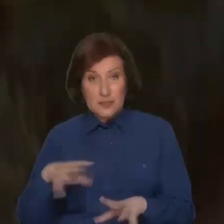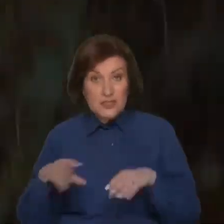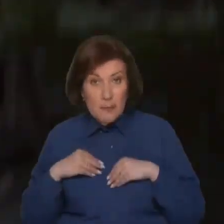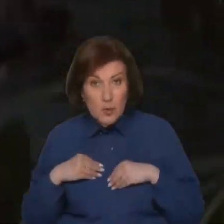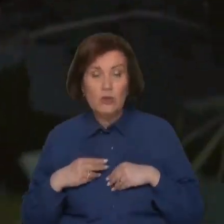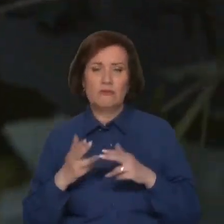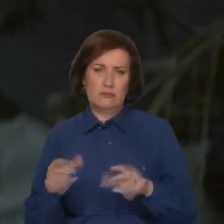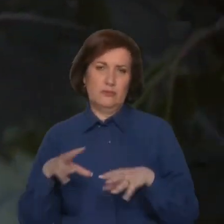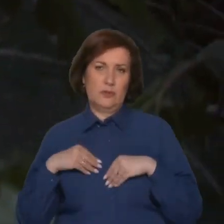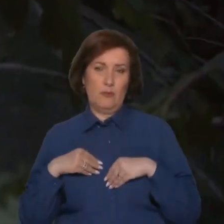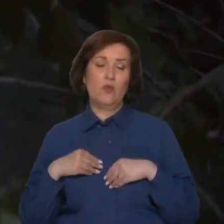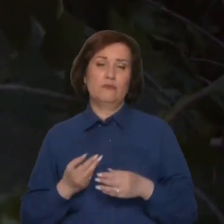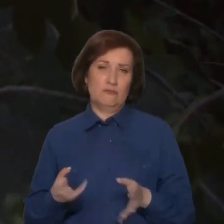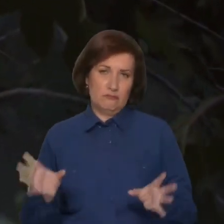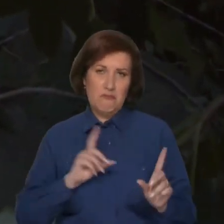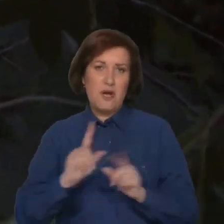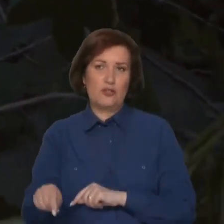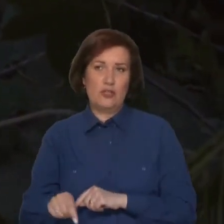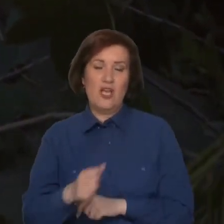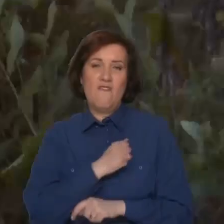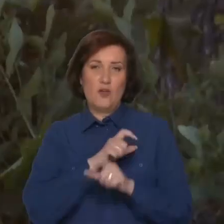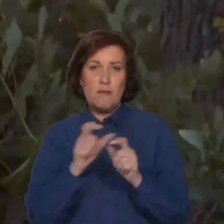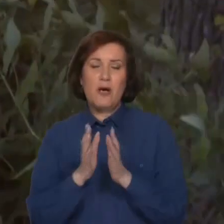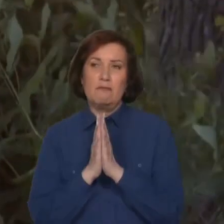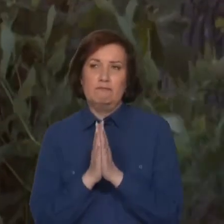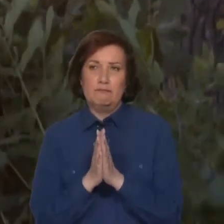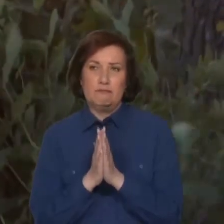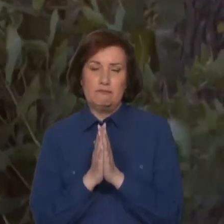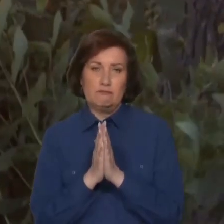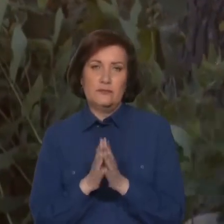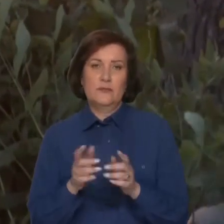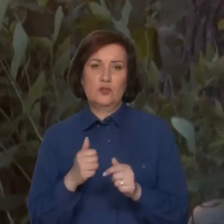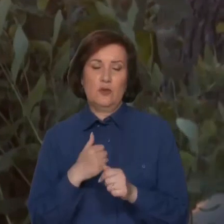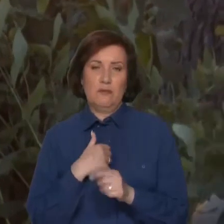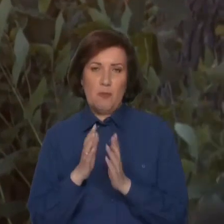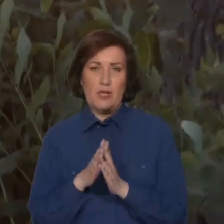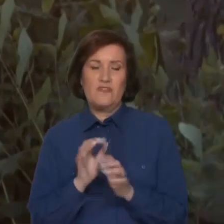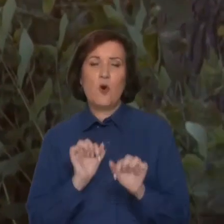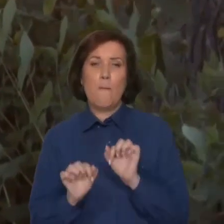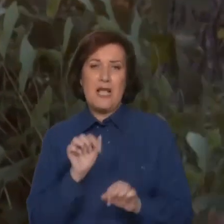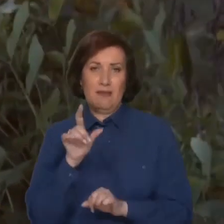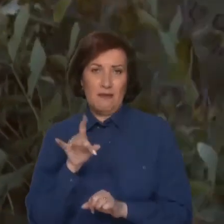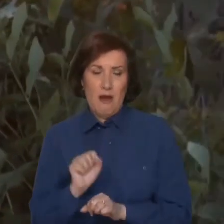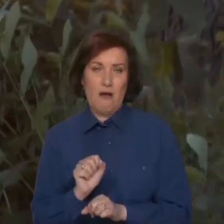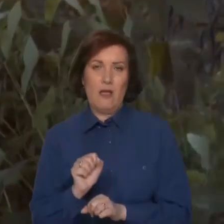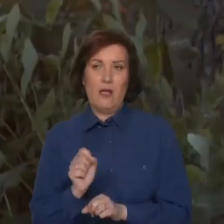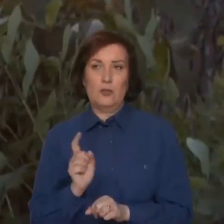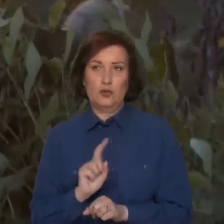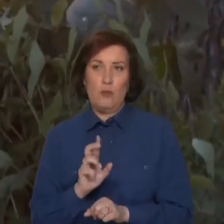мною. Пошли. В воєнкоматі вже попросили. Ми попросили в воєнкоматі, потім попросились у командира,